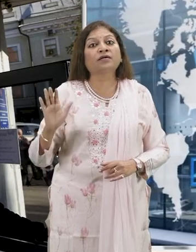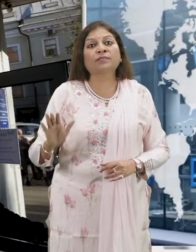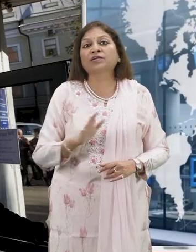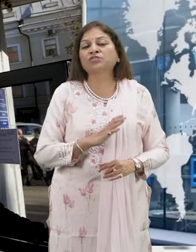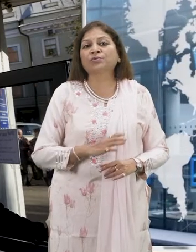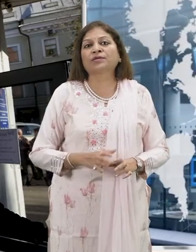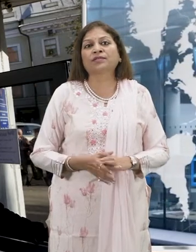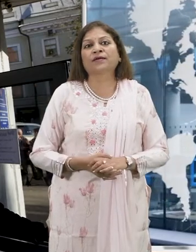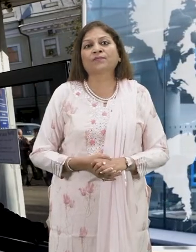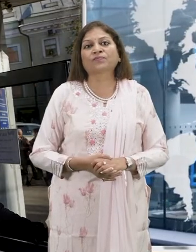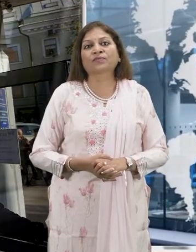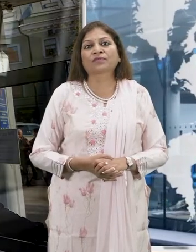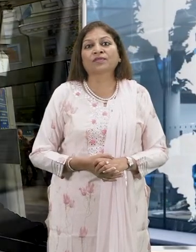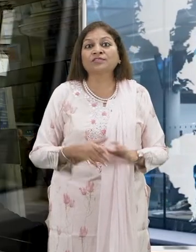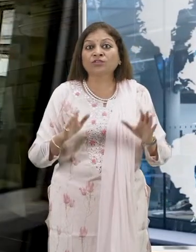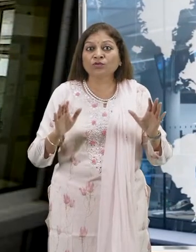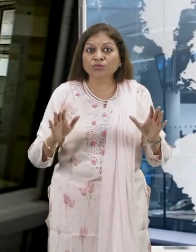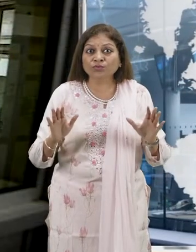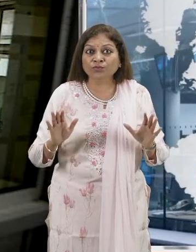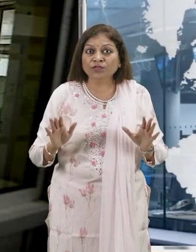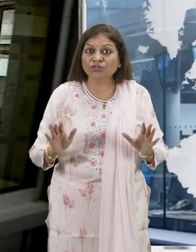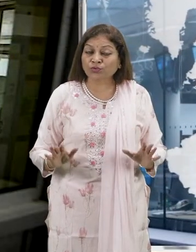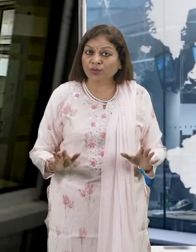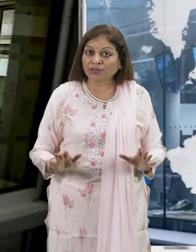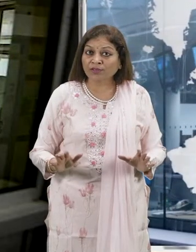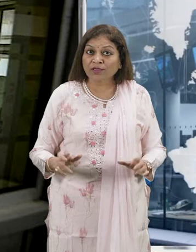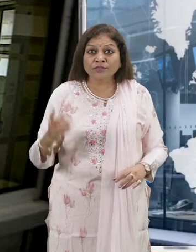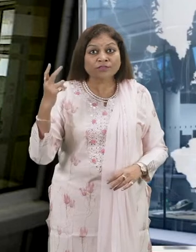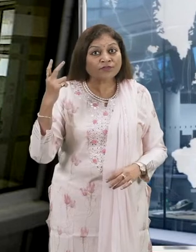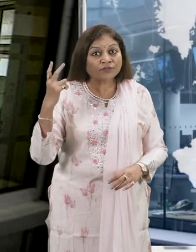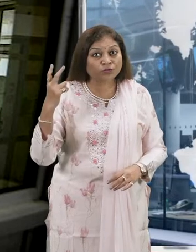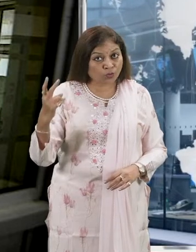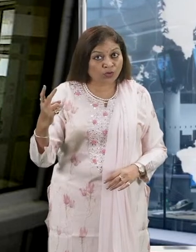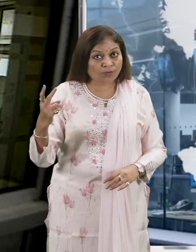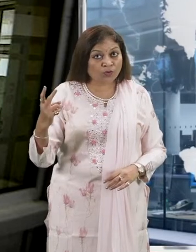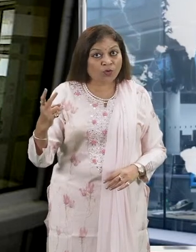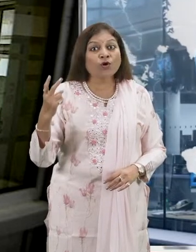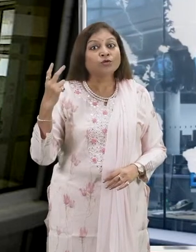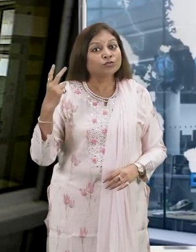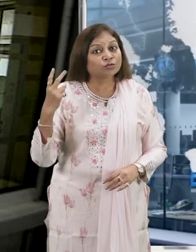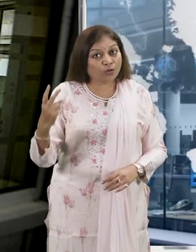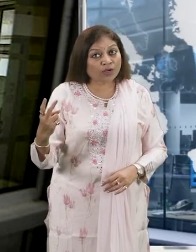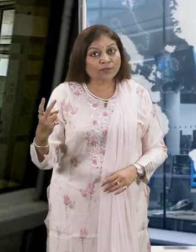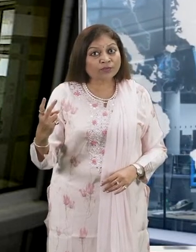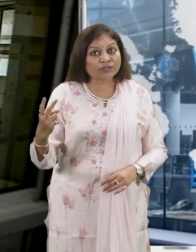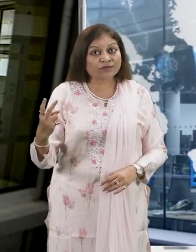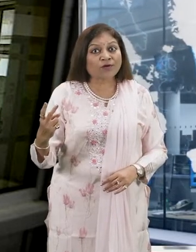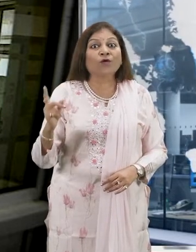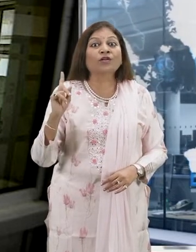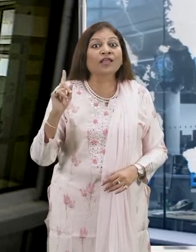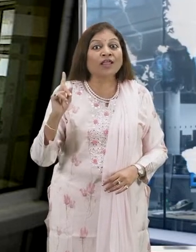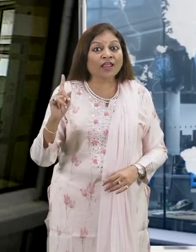अपना अखबार शुरू कर दिया। इस न्यूज रूम की शुरुआत सिर्फ 2 कमरों,